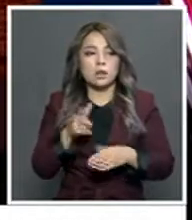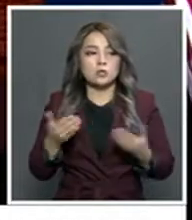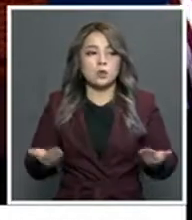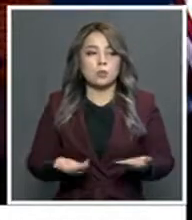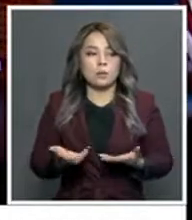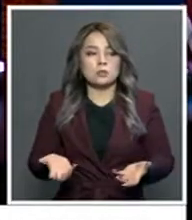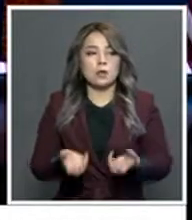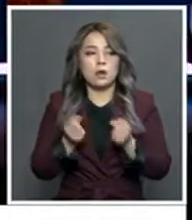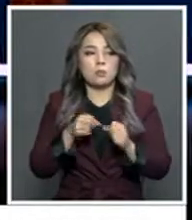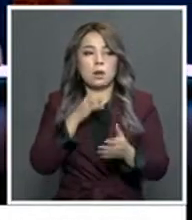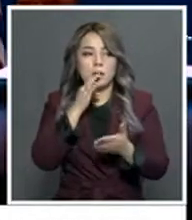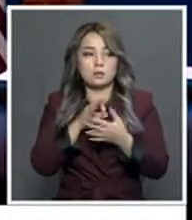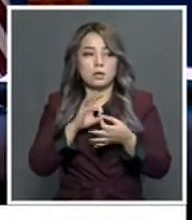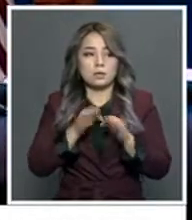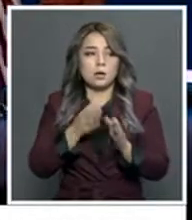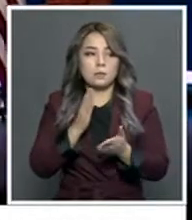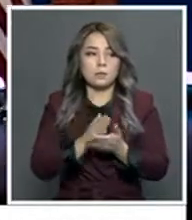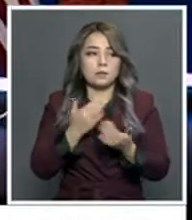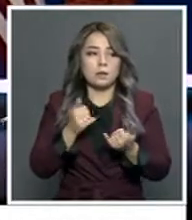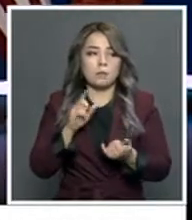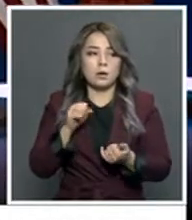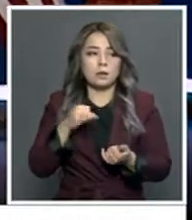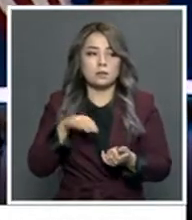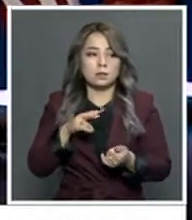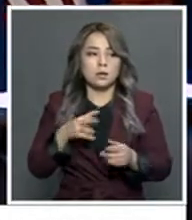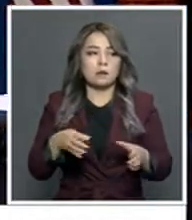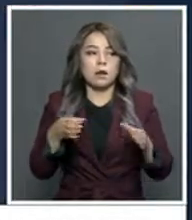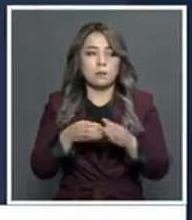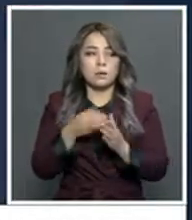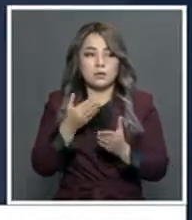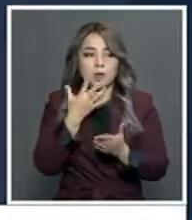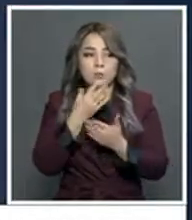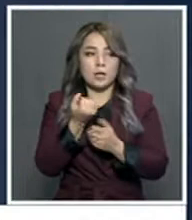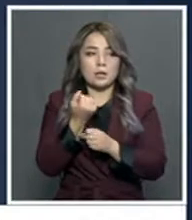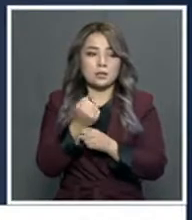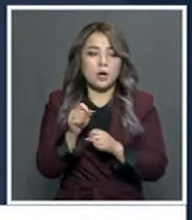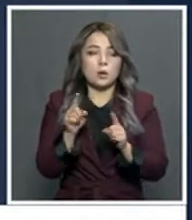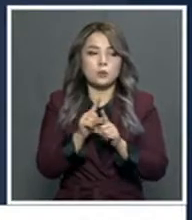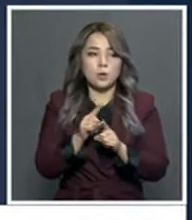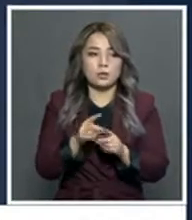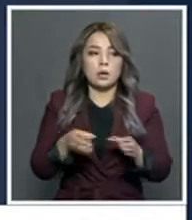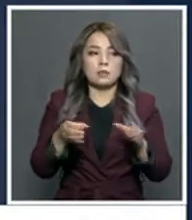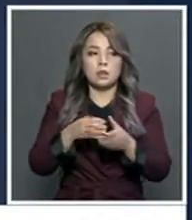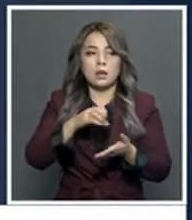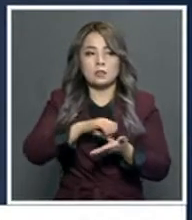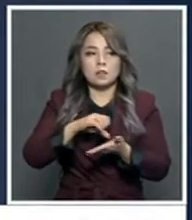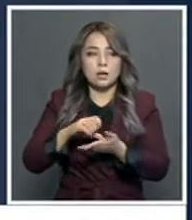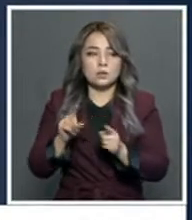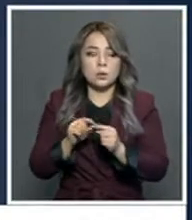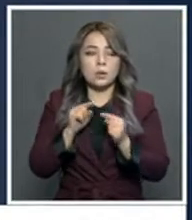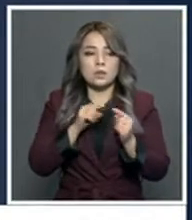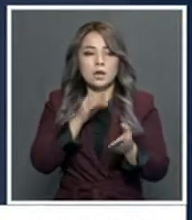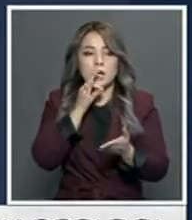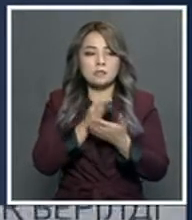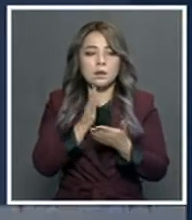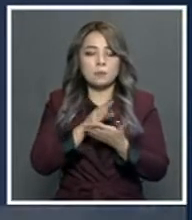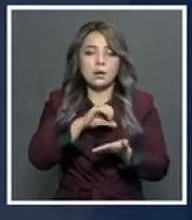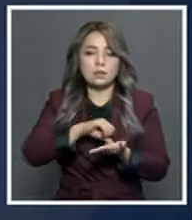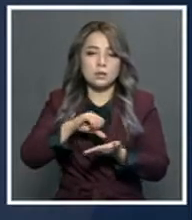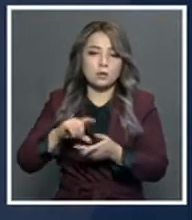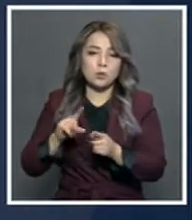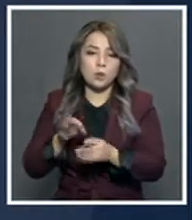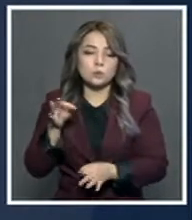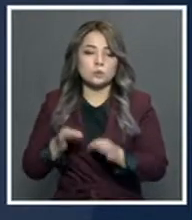өмірін сақтап қаламыз дейді ол. Ал Байденнің командасы оның жеңісінің әлі ресми мойындалмауына қатысты наразылық білдіріп,